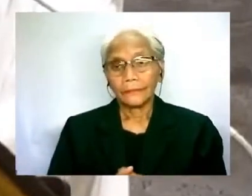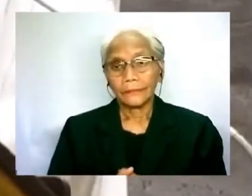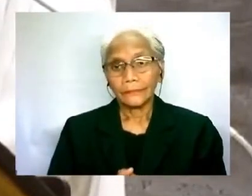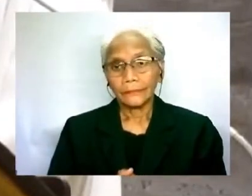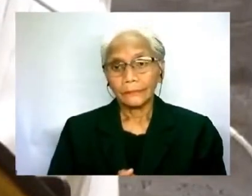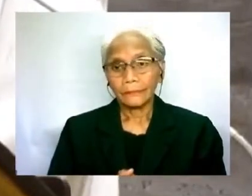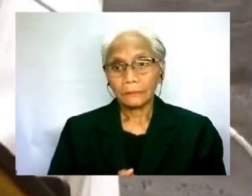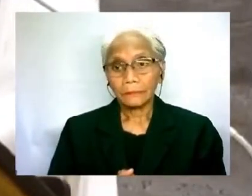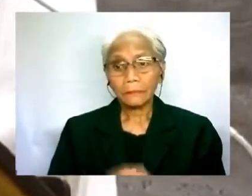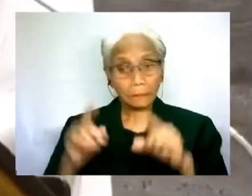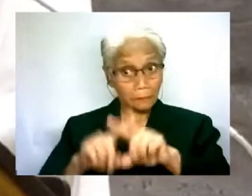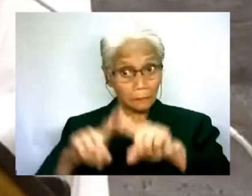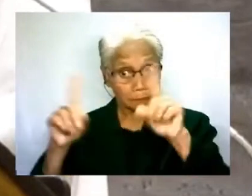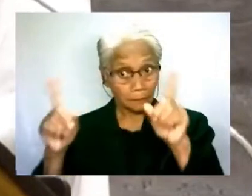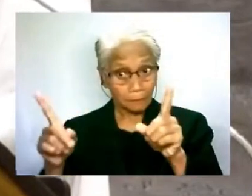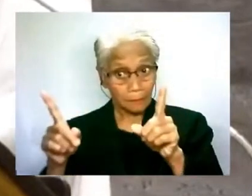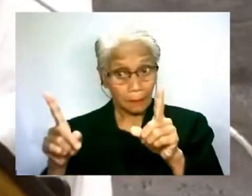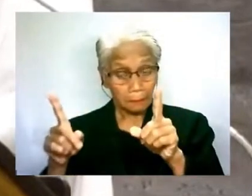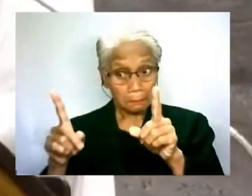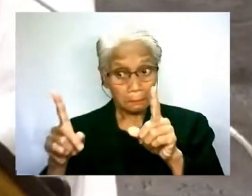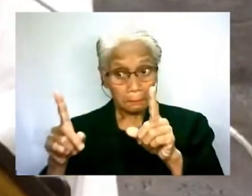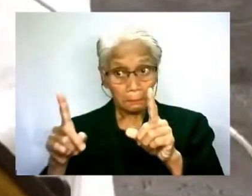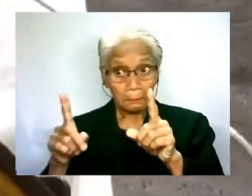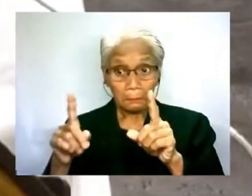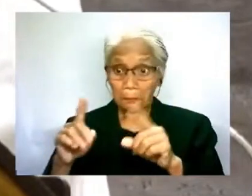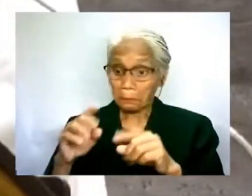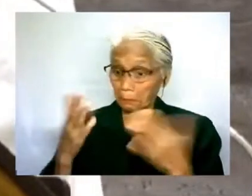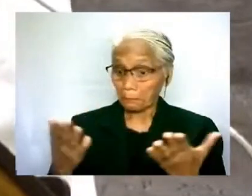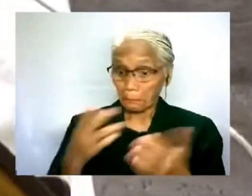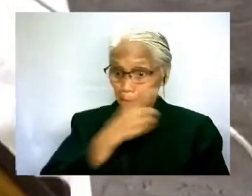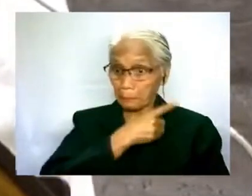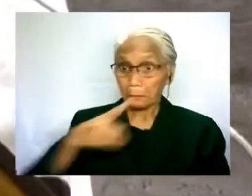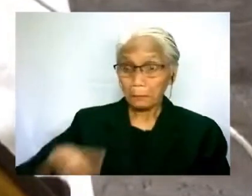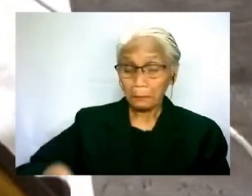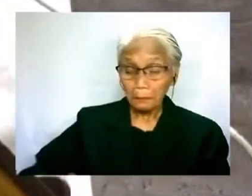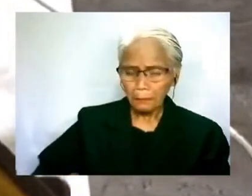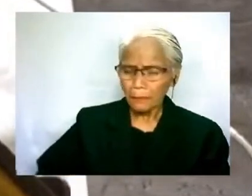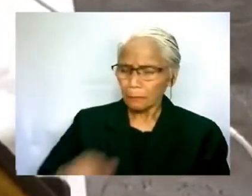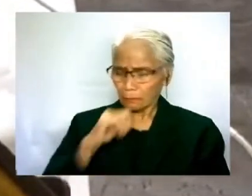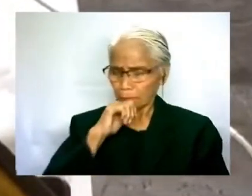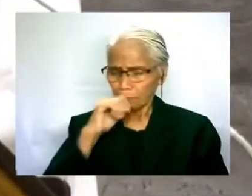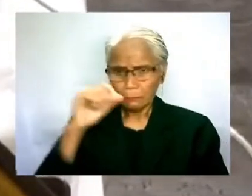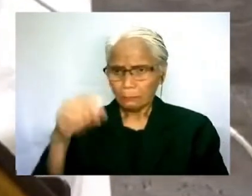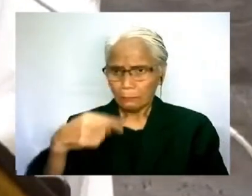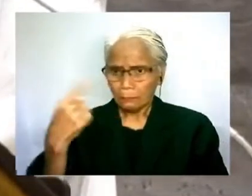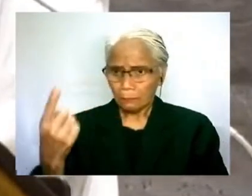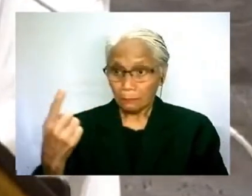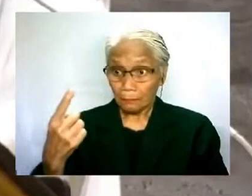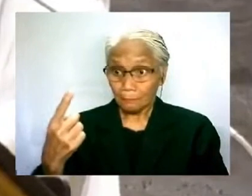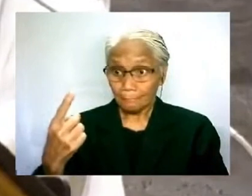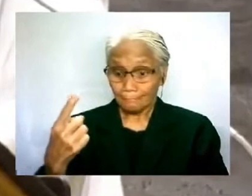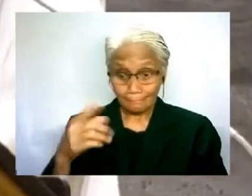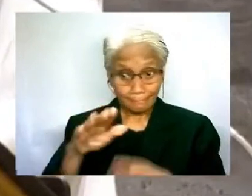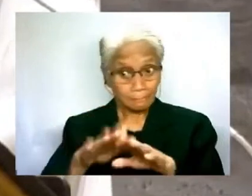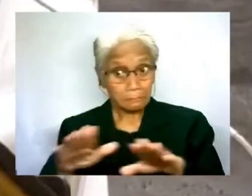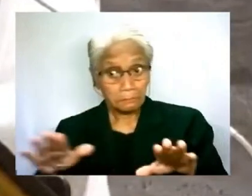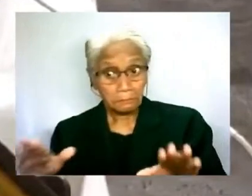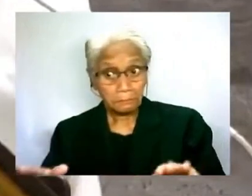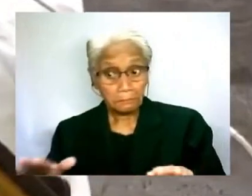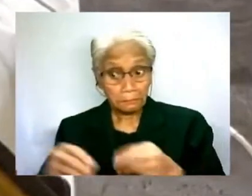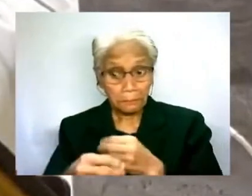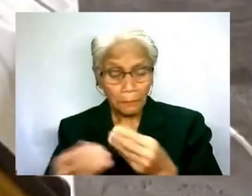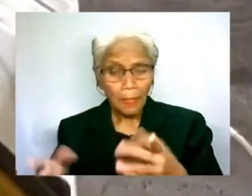Pero pagdating kay David, hindi lang anak ang ibinigay sa kanya, ang ibinigay kay David